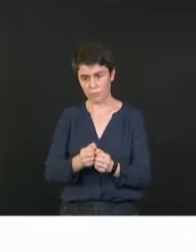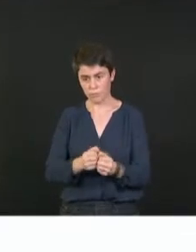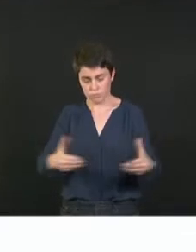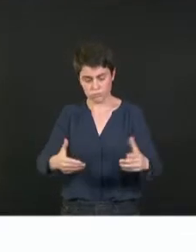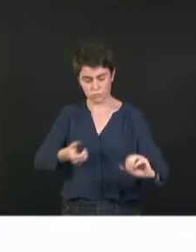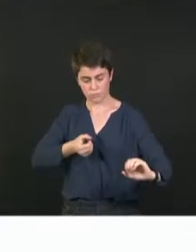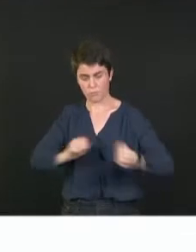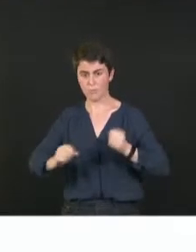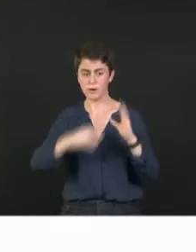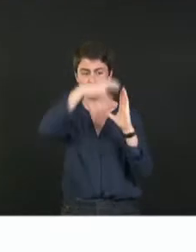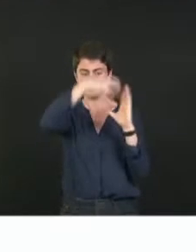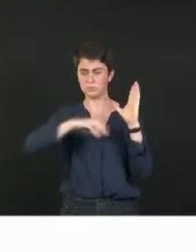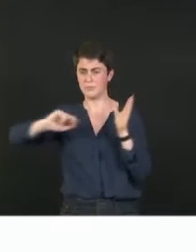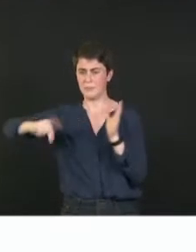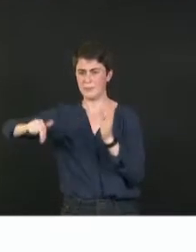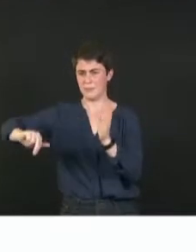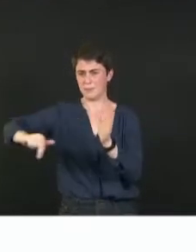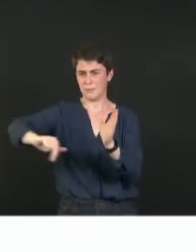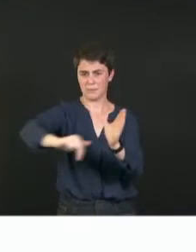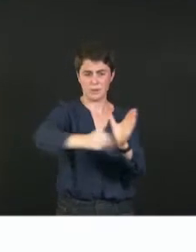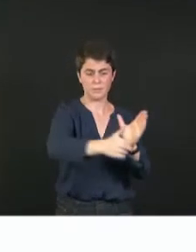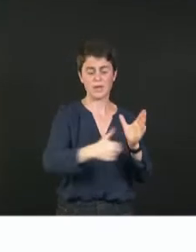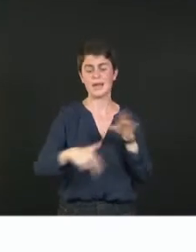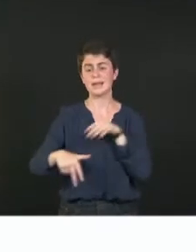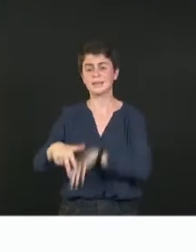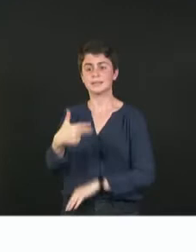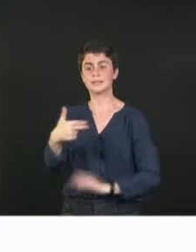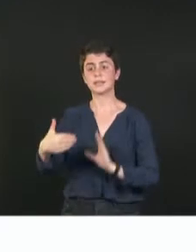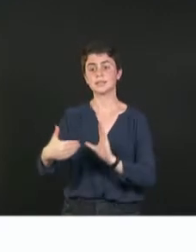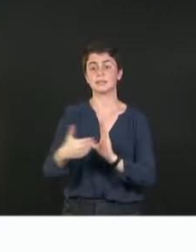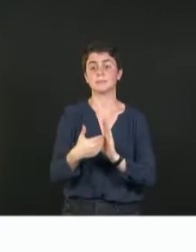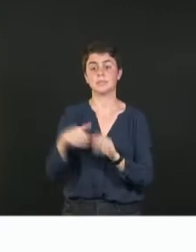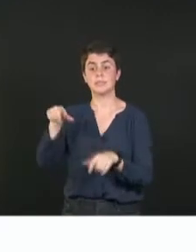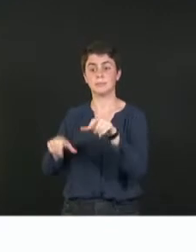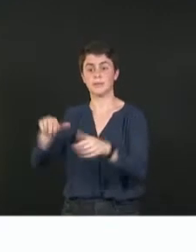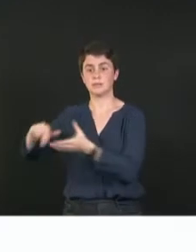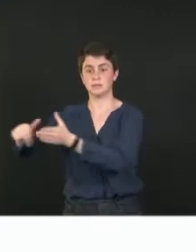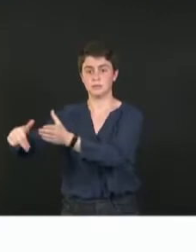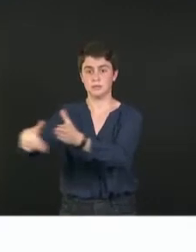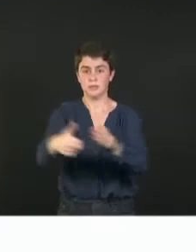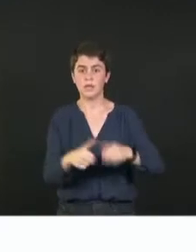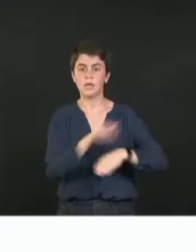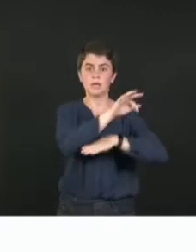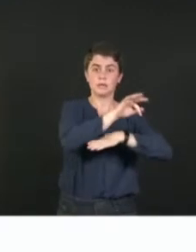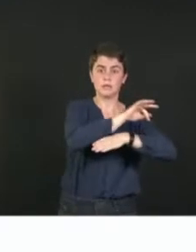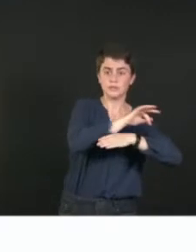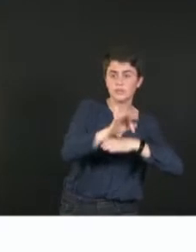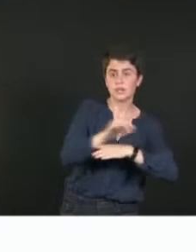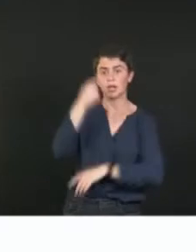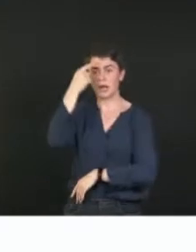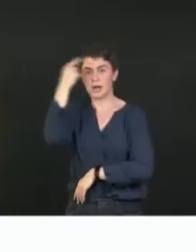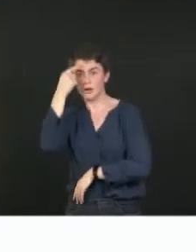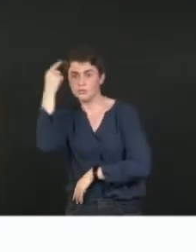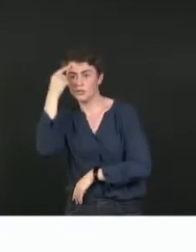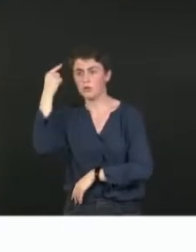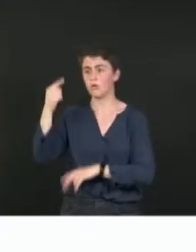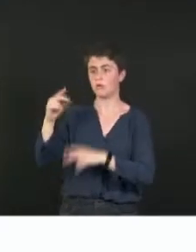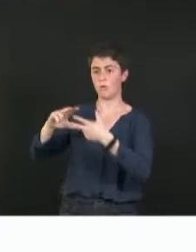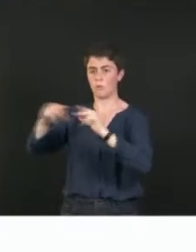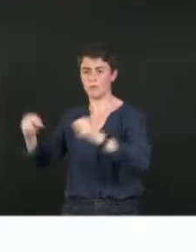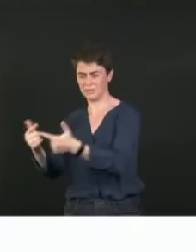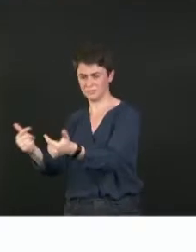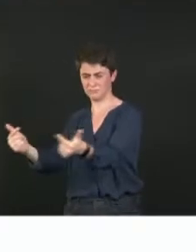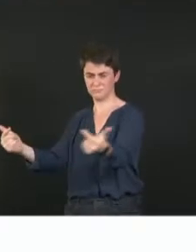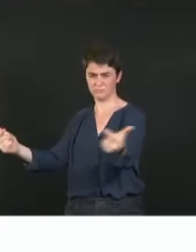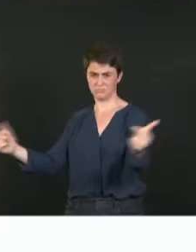le manifeste a été signé par 13 000 signataires et vous voyez la proportion entre les architectes, les ingénieurs, les urbanistes et les autres.